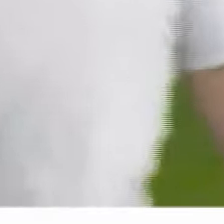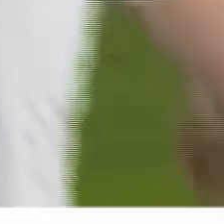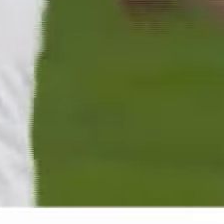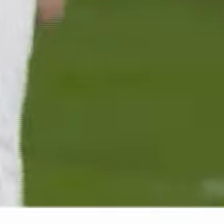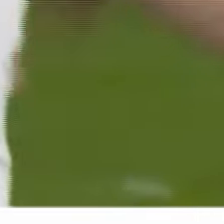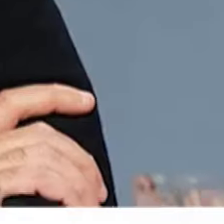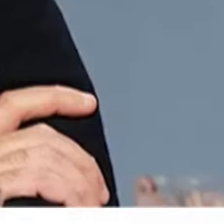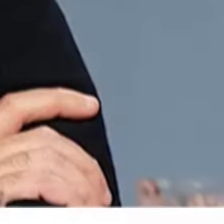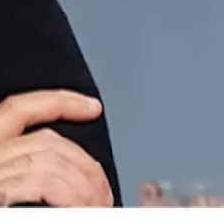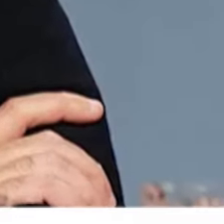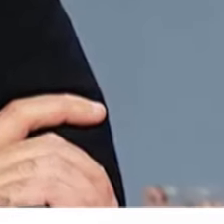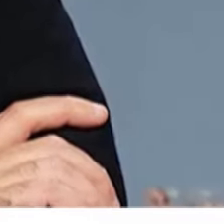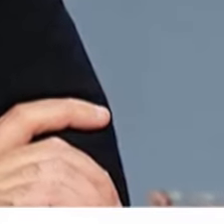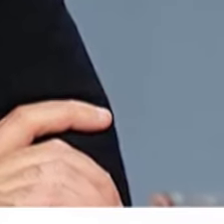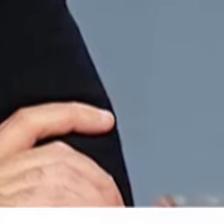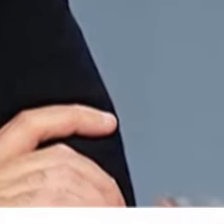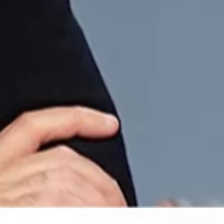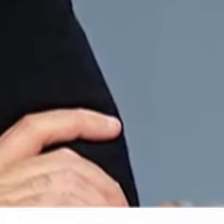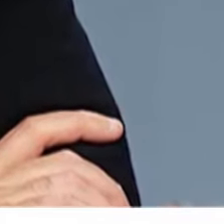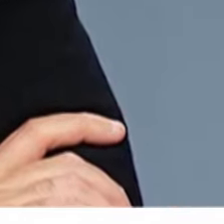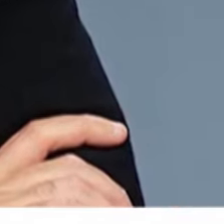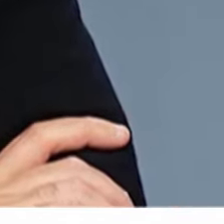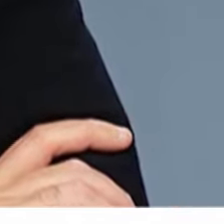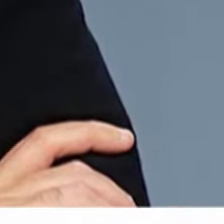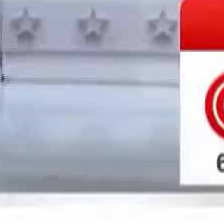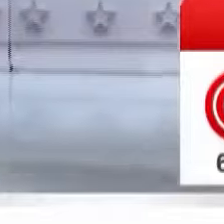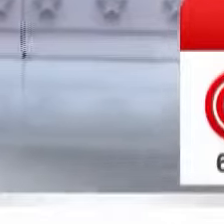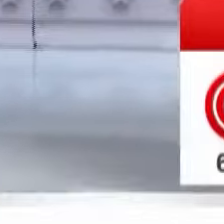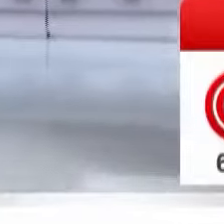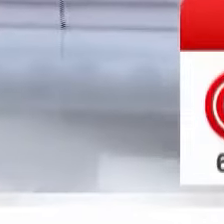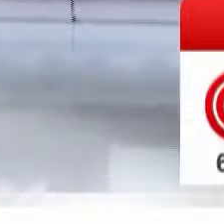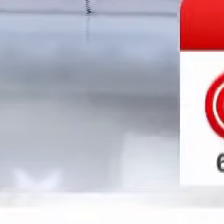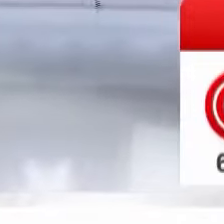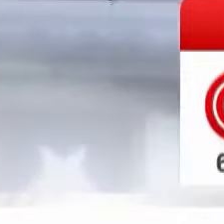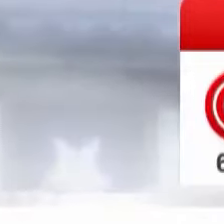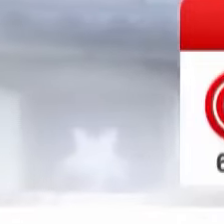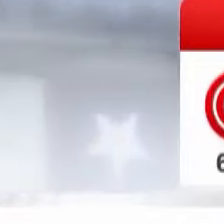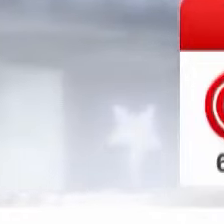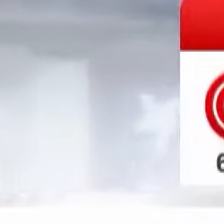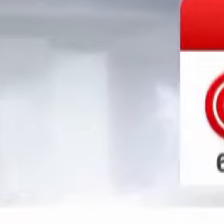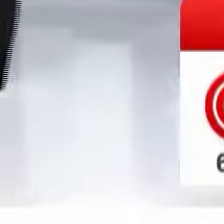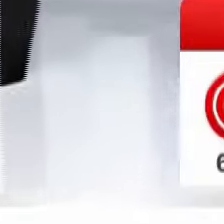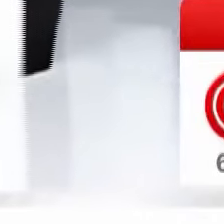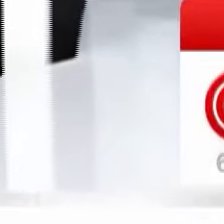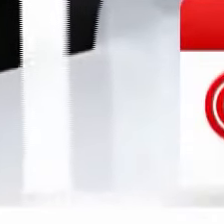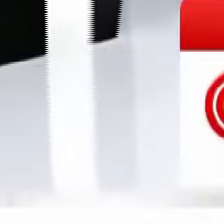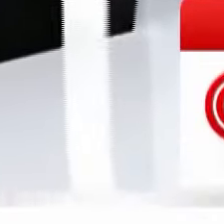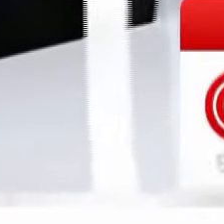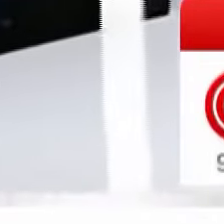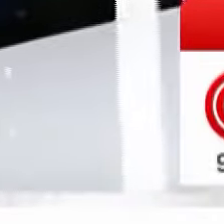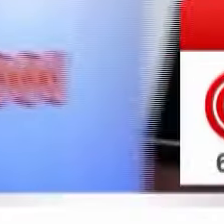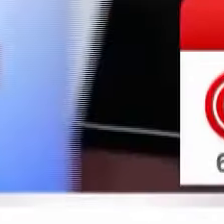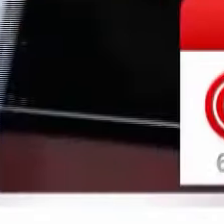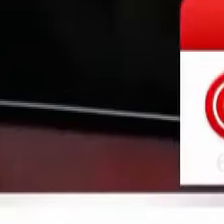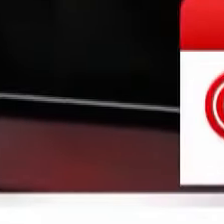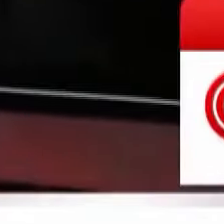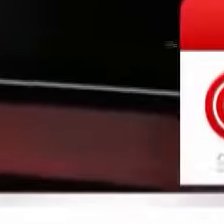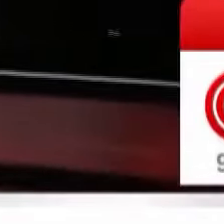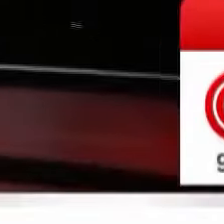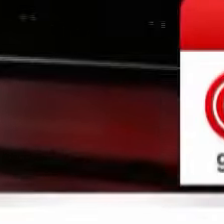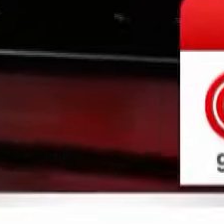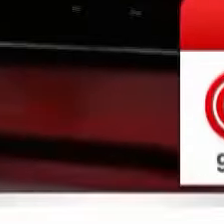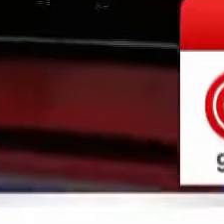და ჩვენი სტუმარი ჟურნალისტი ბიძინა ბარათაშვილი იქნება. ასევე გადაცემის დასკვნით ნაწილში ვისაუბრებთ ამერიკის საპრეზიდენტო დებატებზე, რომელიც